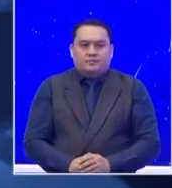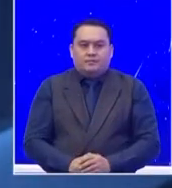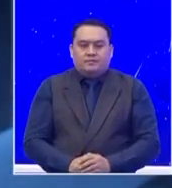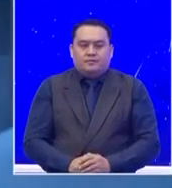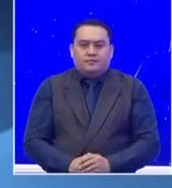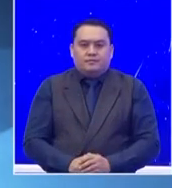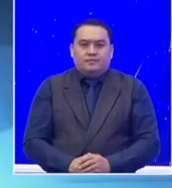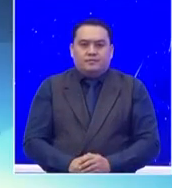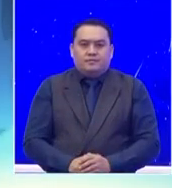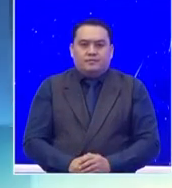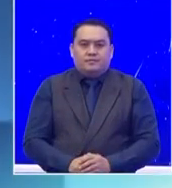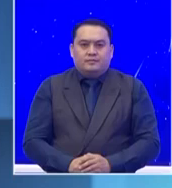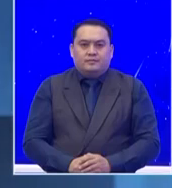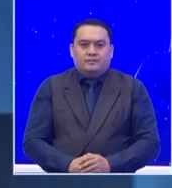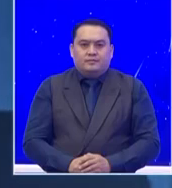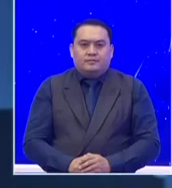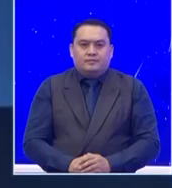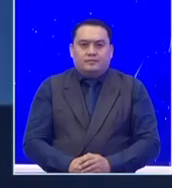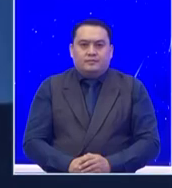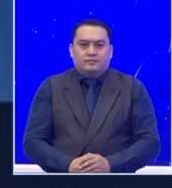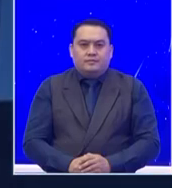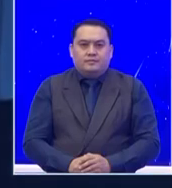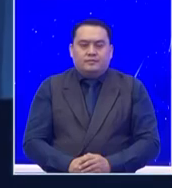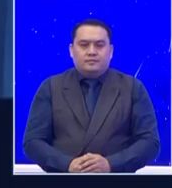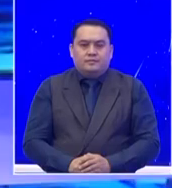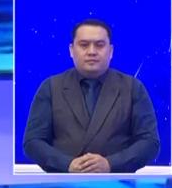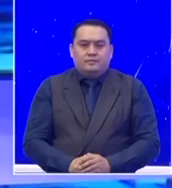Жасулан Шенгенже, Асет Дюсембек, телеканал ЖТСУ.